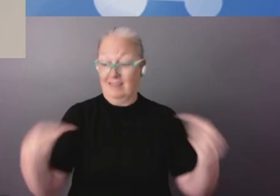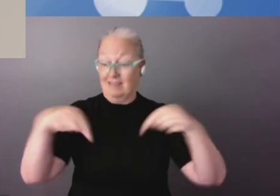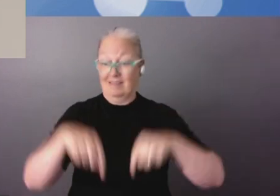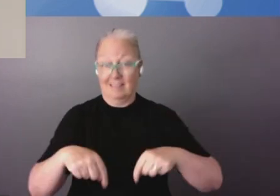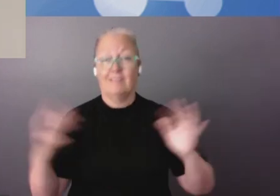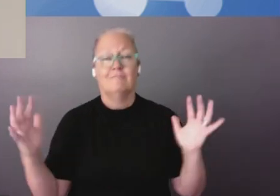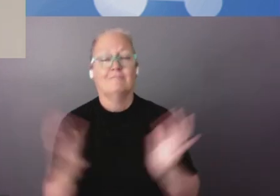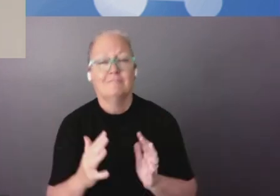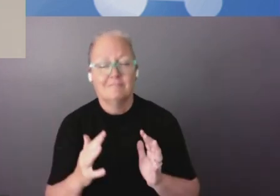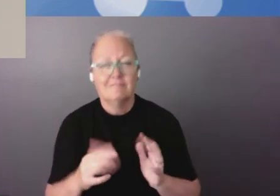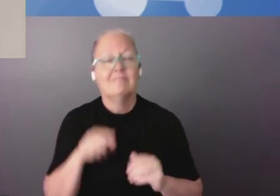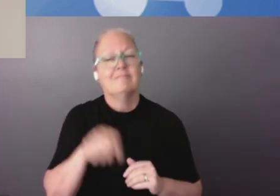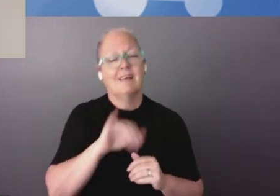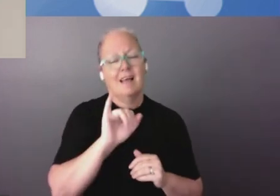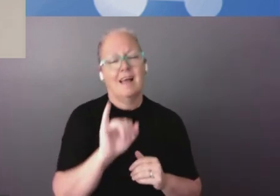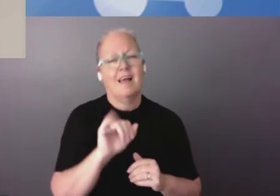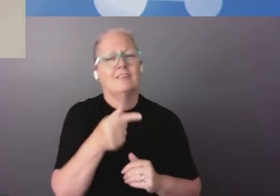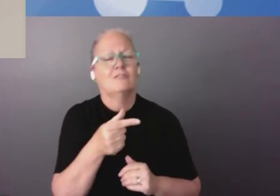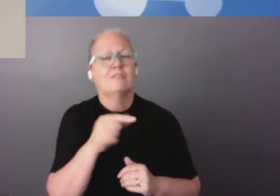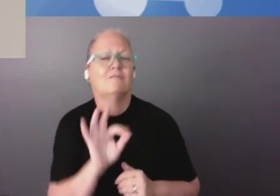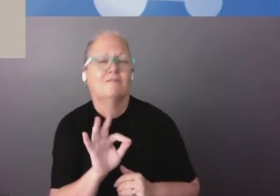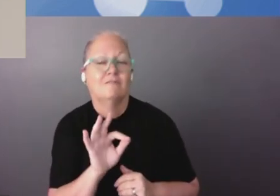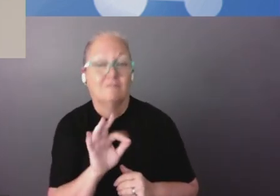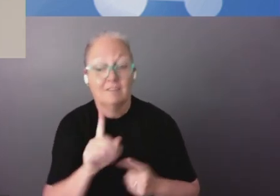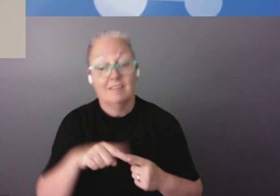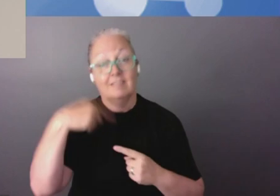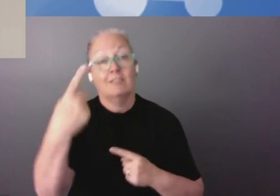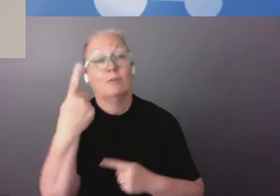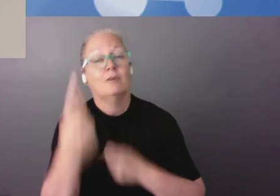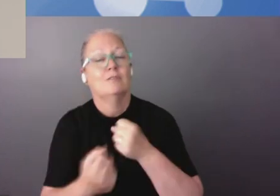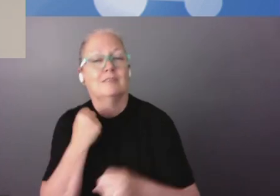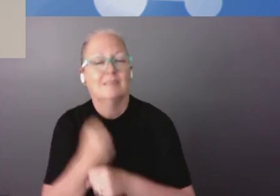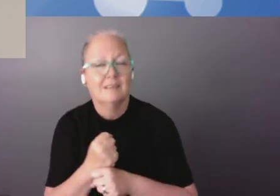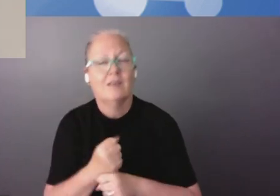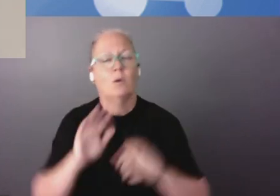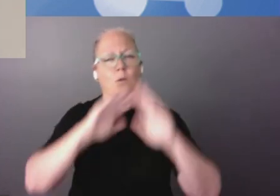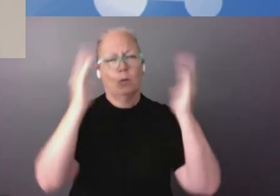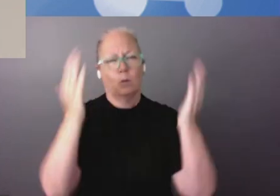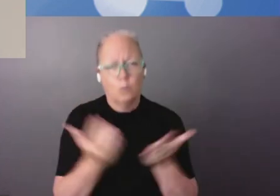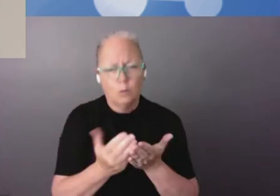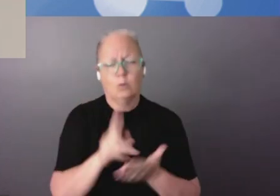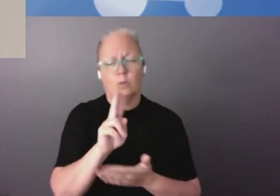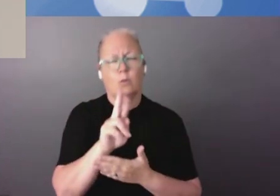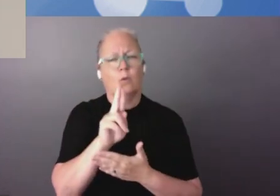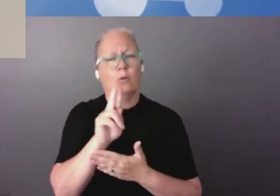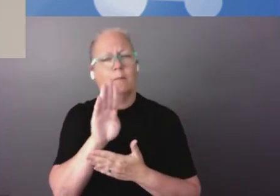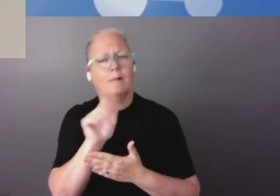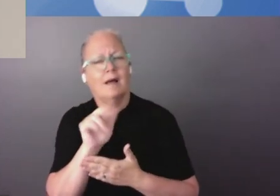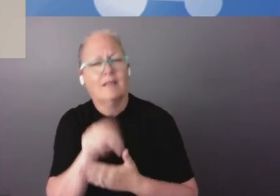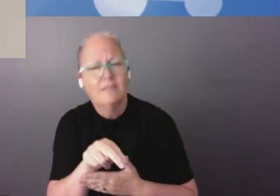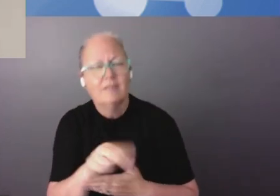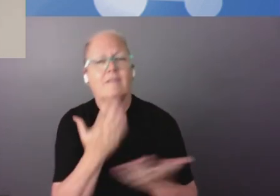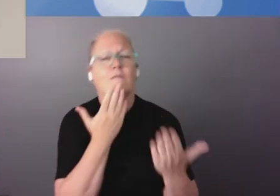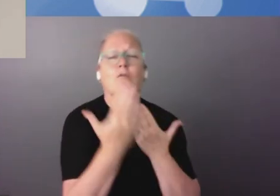Światowego Forum Miejskiego WUF11. To pokazuje, jak ważnym ośrodkiem na mapie świata stały się